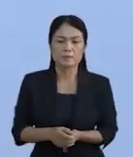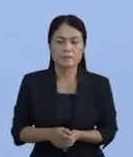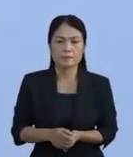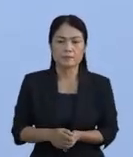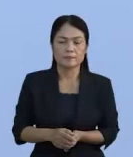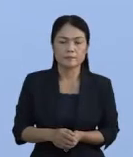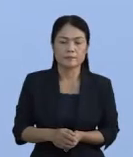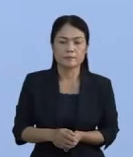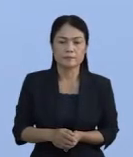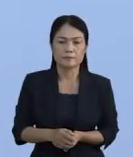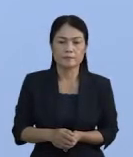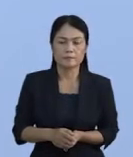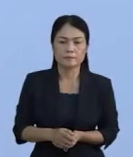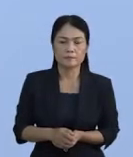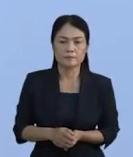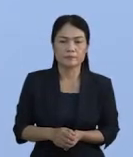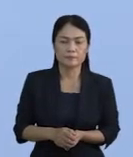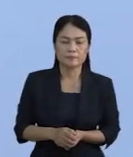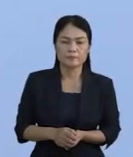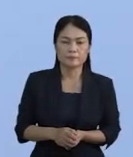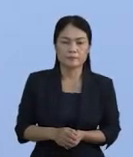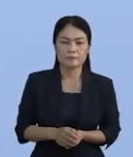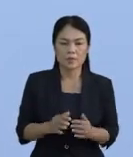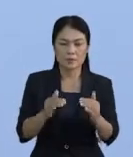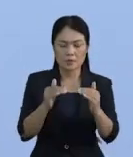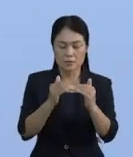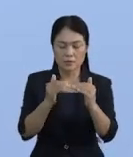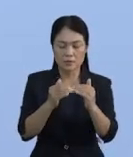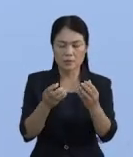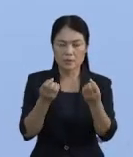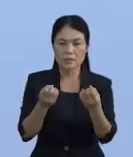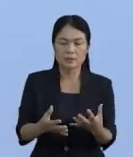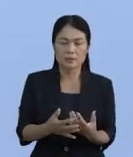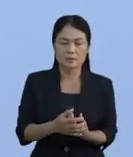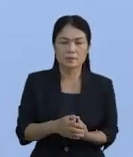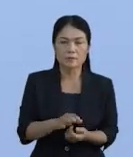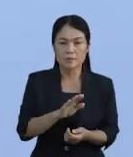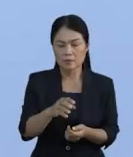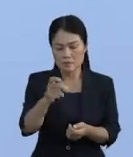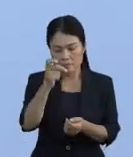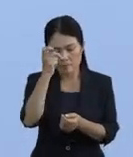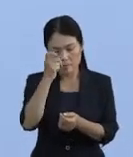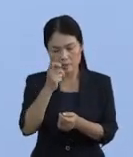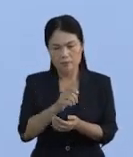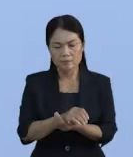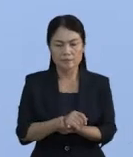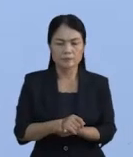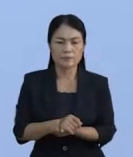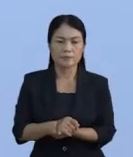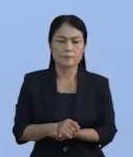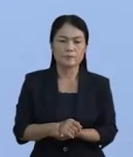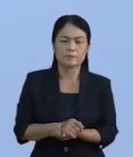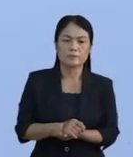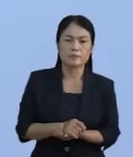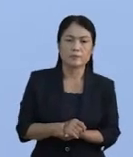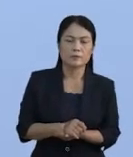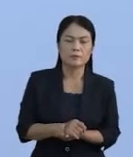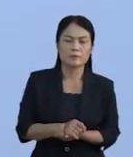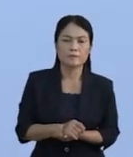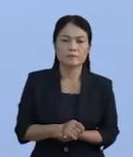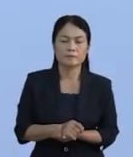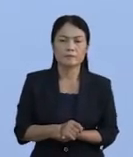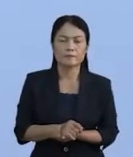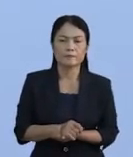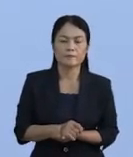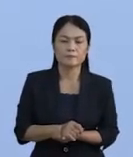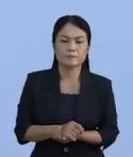bà chùm luôn tu sập hiện với cứ mà má con kịch tình mới con à kết bà do xe chia chùm luôn tu sập hiện